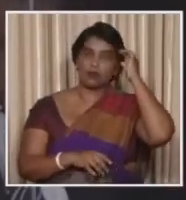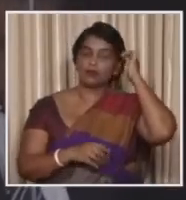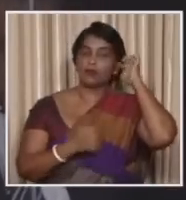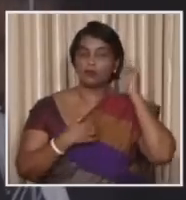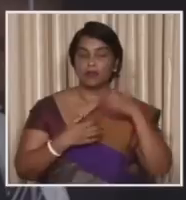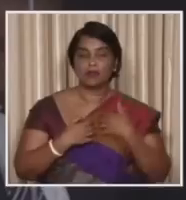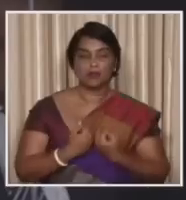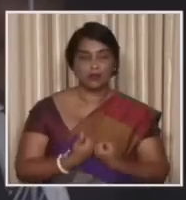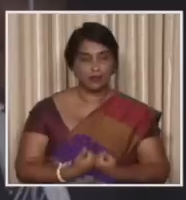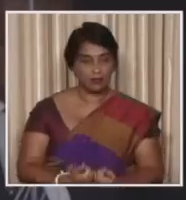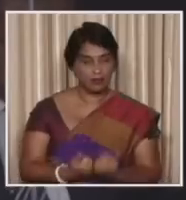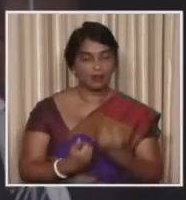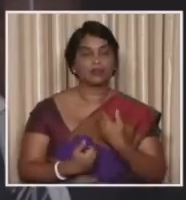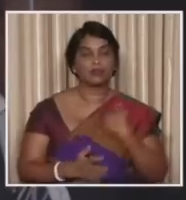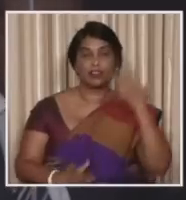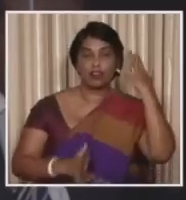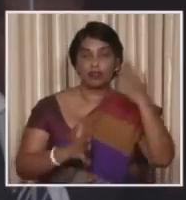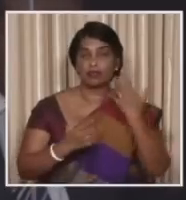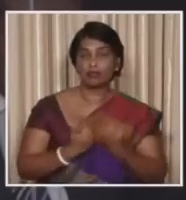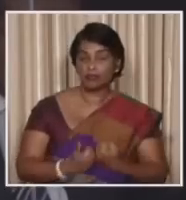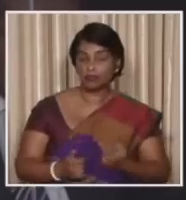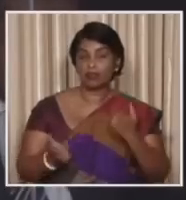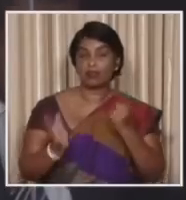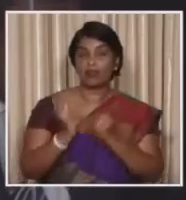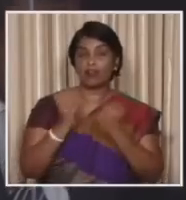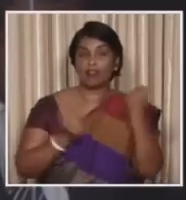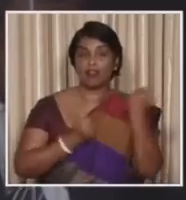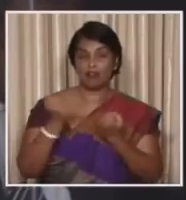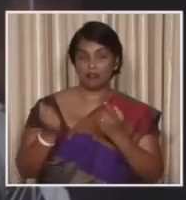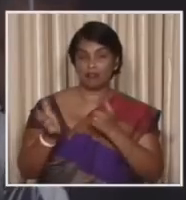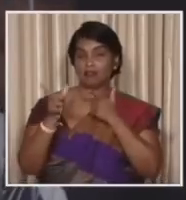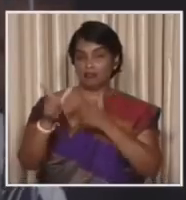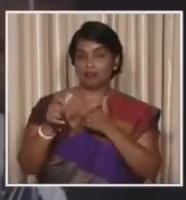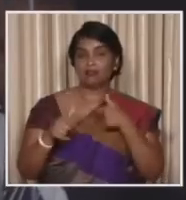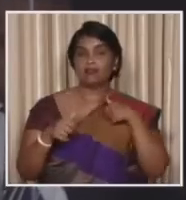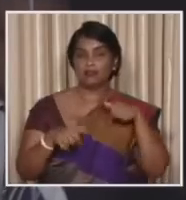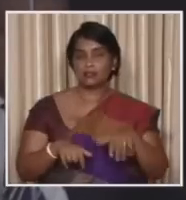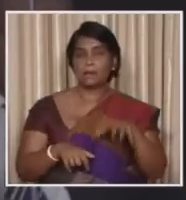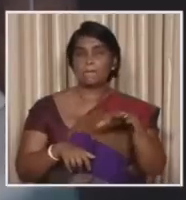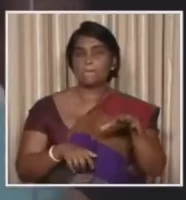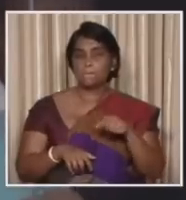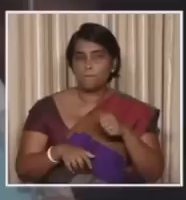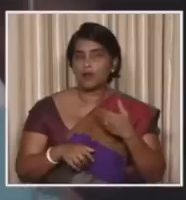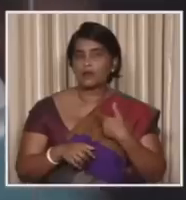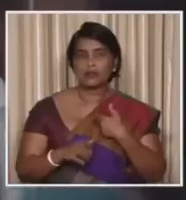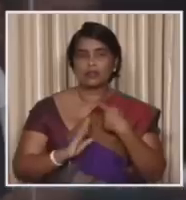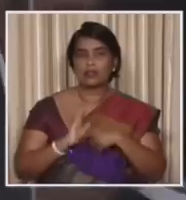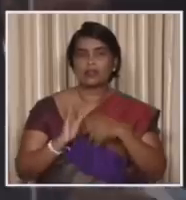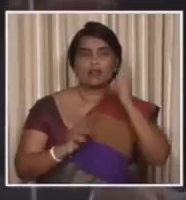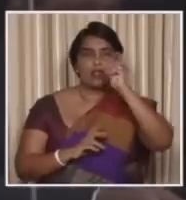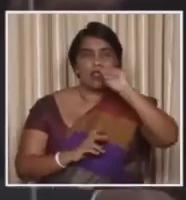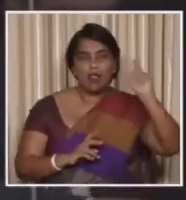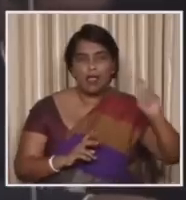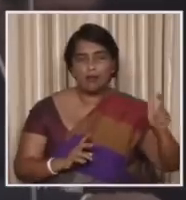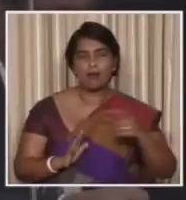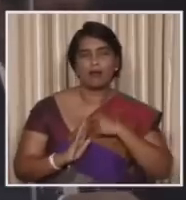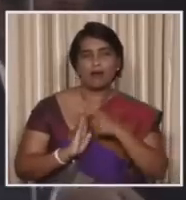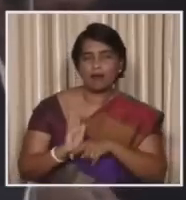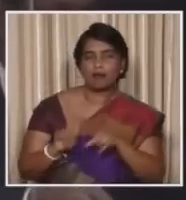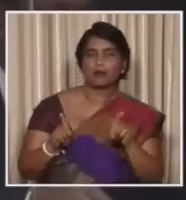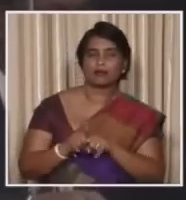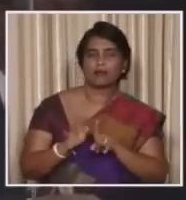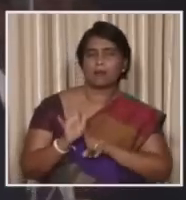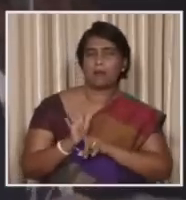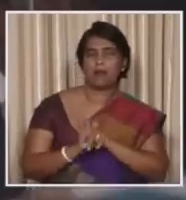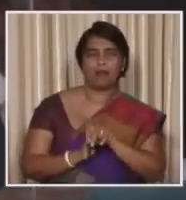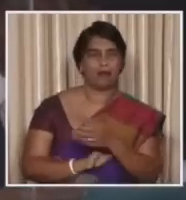කාලේ මේ ලෝකෙට බිහි වෙච්ච යුද්ධ ටැංකි ඒවා දැන් මම හිතන්නේ පාවිච්චි කරන්නේ අපේ රට නේපාලේ වගේ වගේ රටවල් වල පවණක්